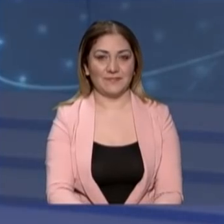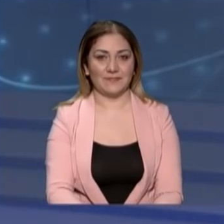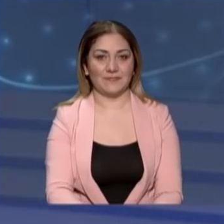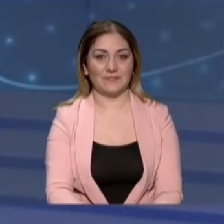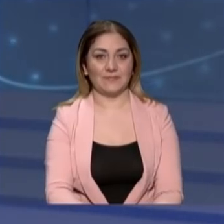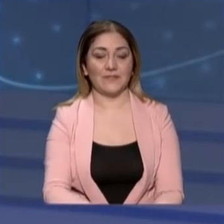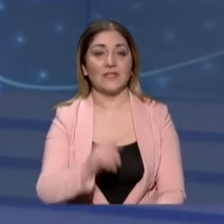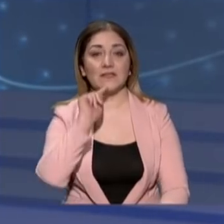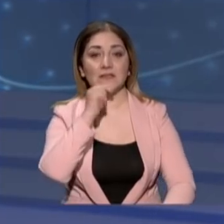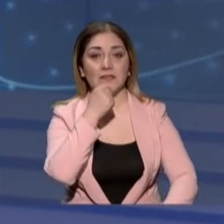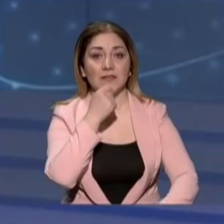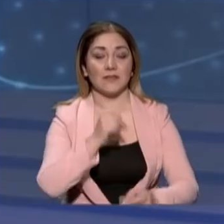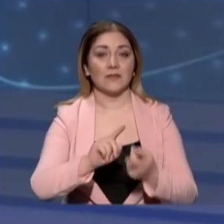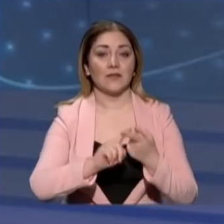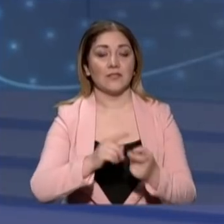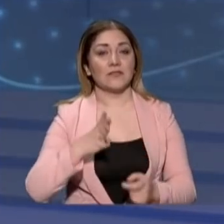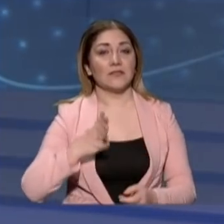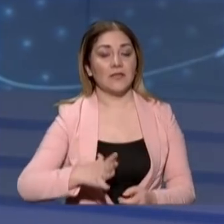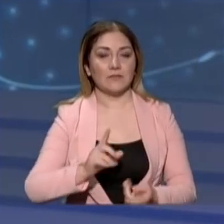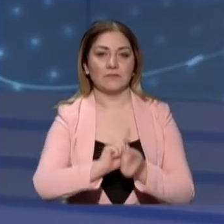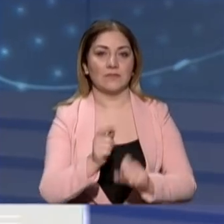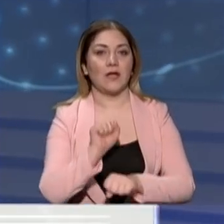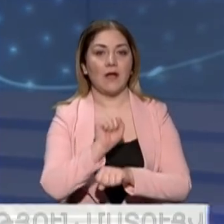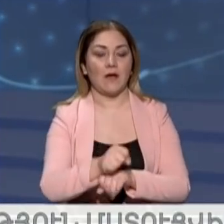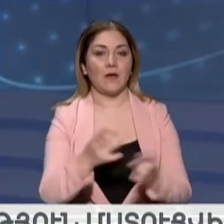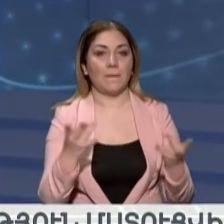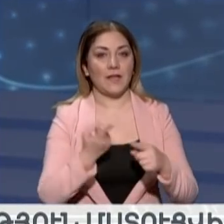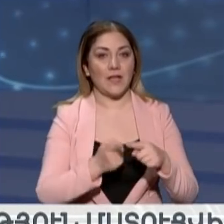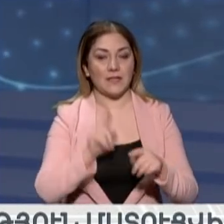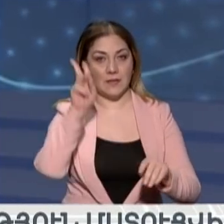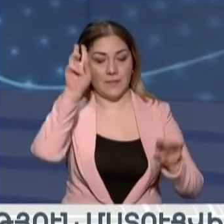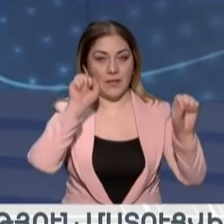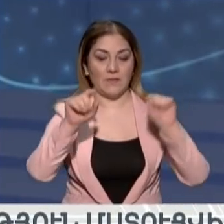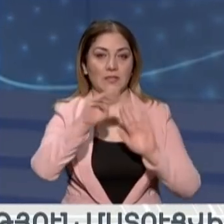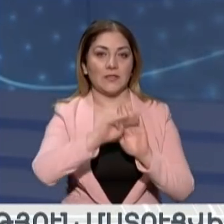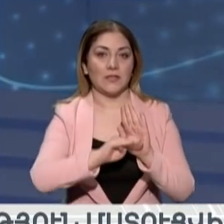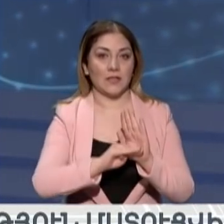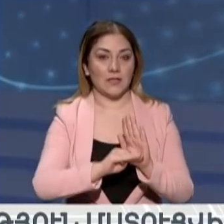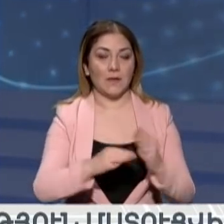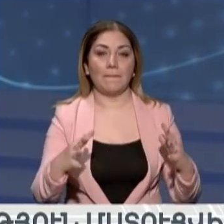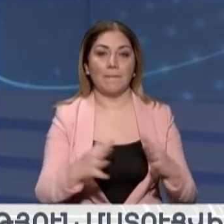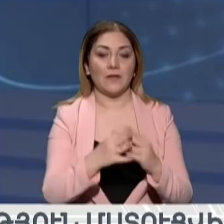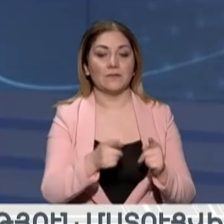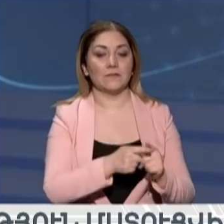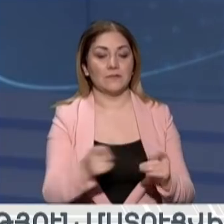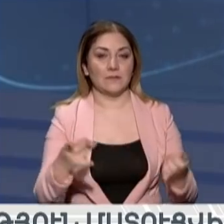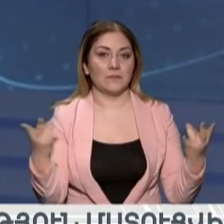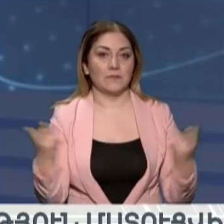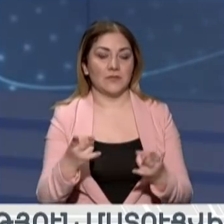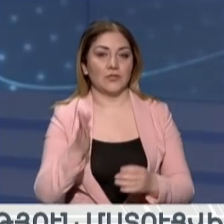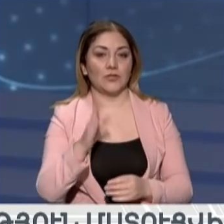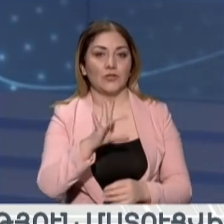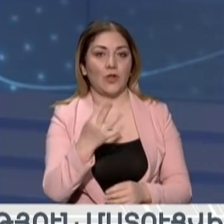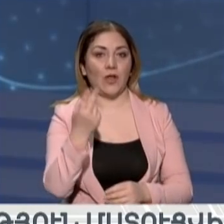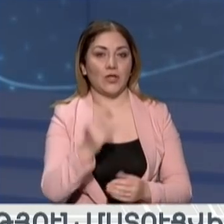Սոցիալական իրավիճակի ոչ թե համակերպում, այլ հաղթահարում, սա է կառավարության ռազմավարությունը։ Այն պատերազմից հետո պետք է աշխատի